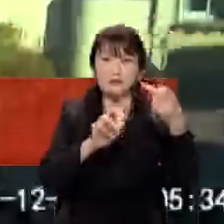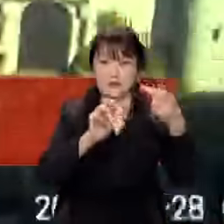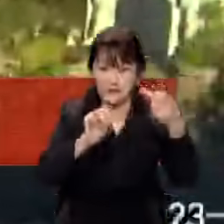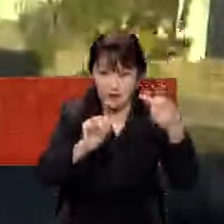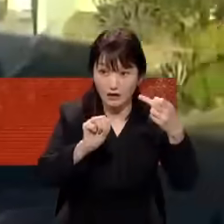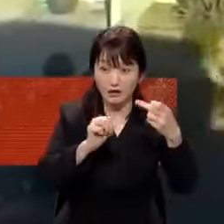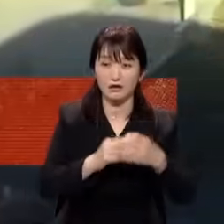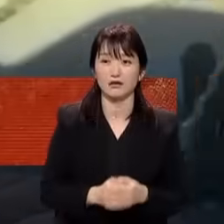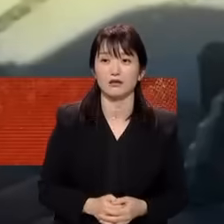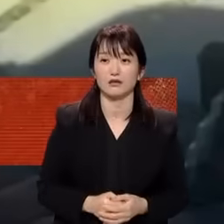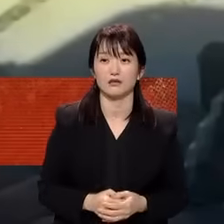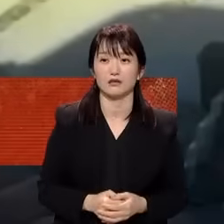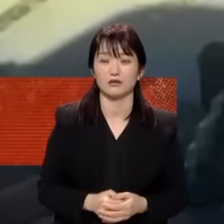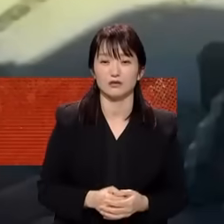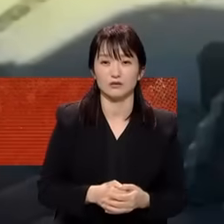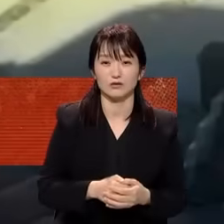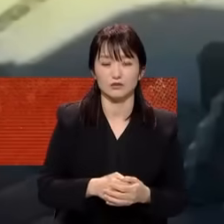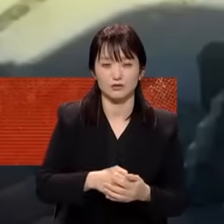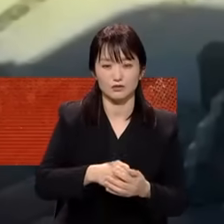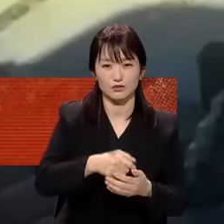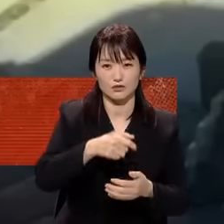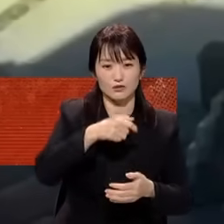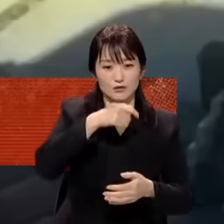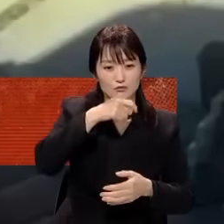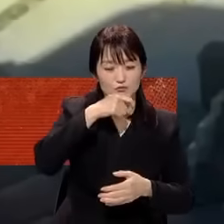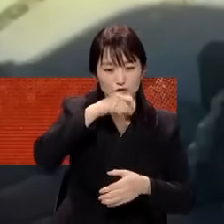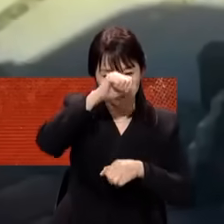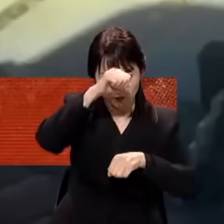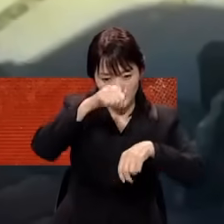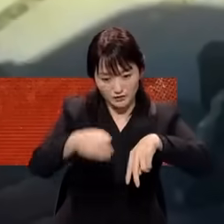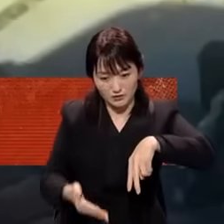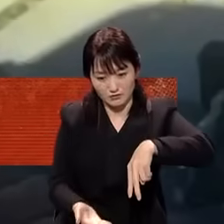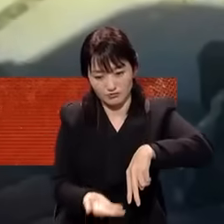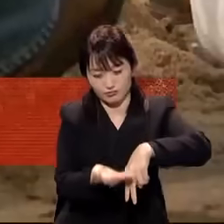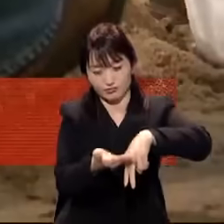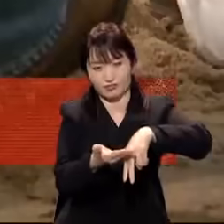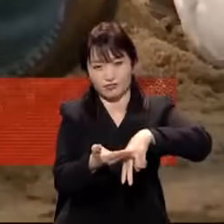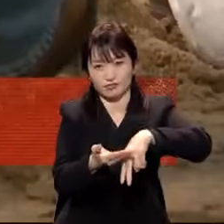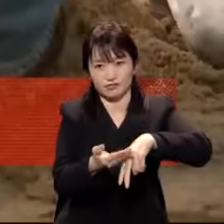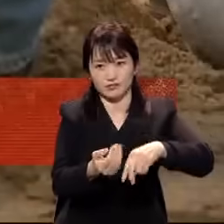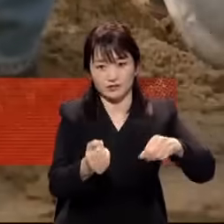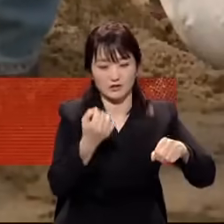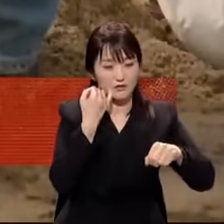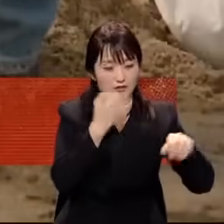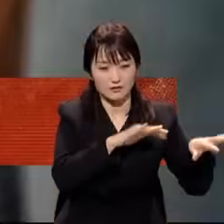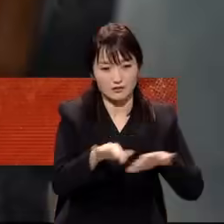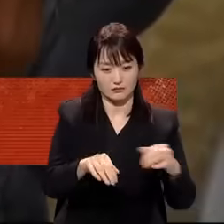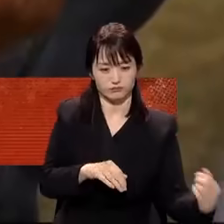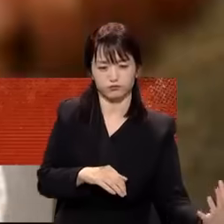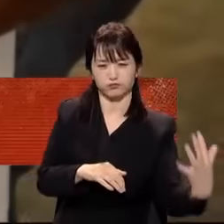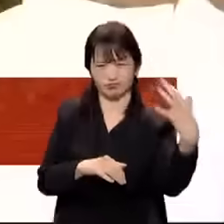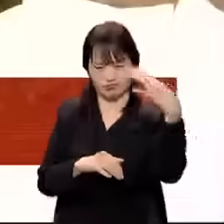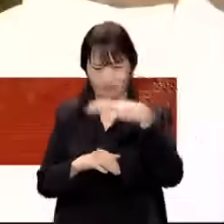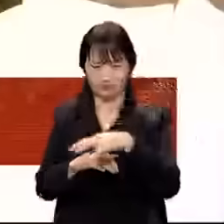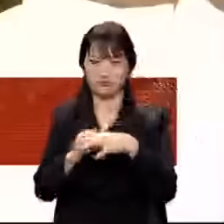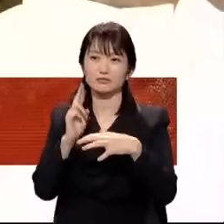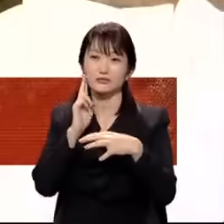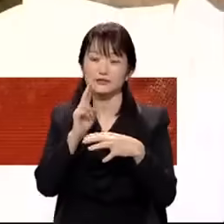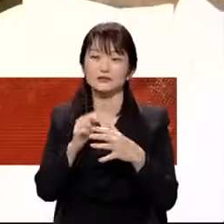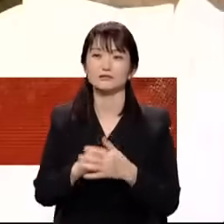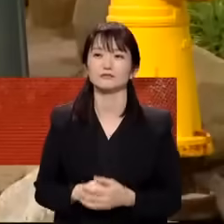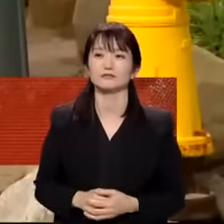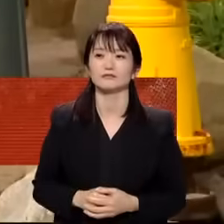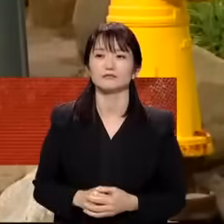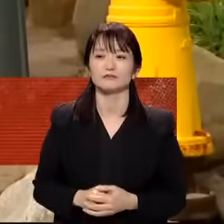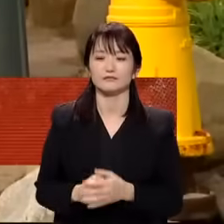됐고요. 물도 발이 잠길 정도로 차올랐습니다. 이렇게 계속해서 밀려온 바닷물의 홍수 피해도 컸는데요. 이에 주민들은